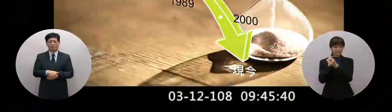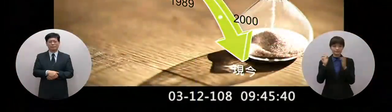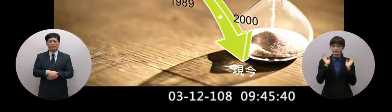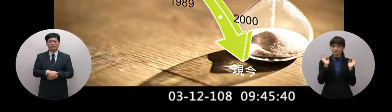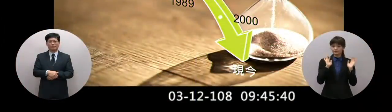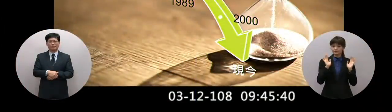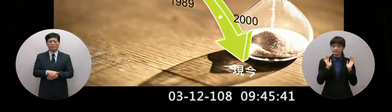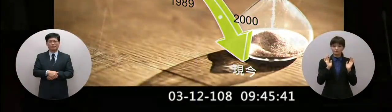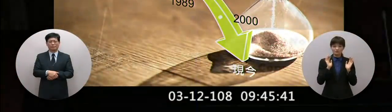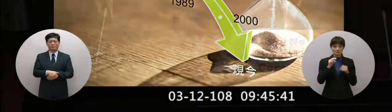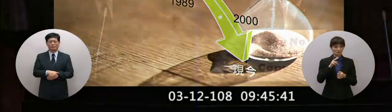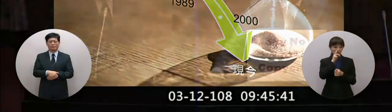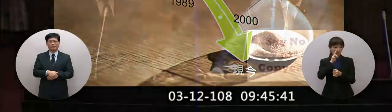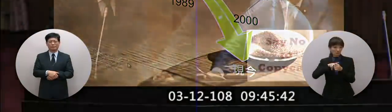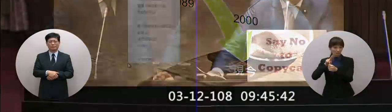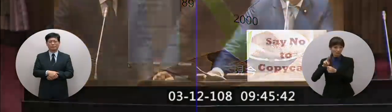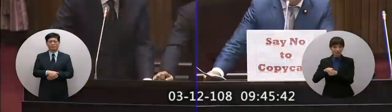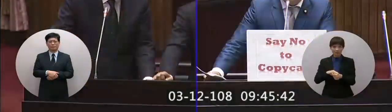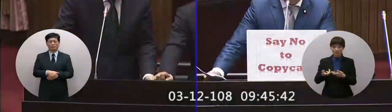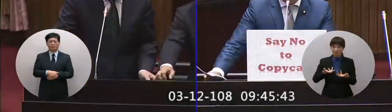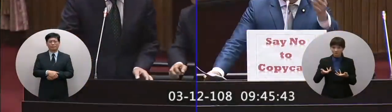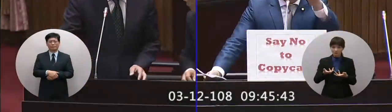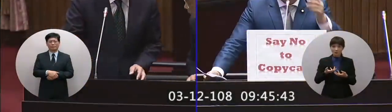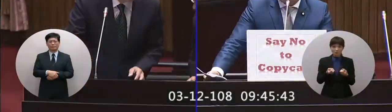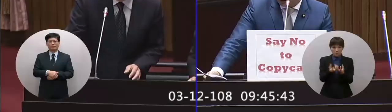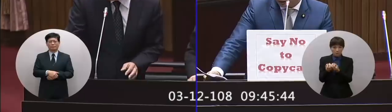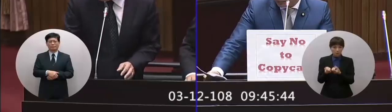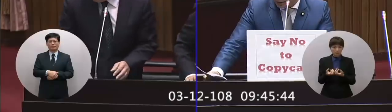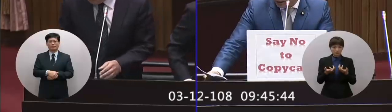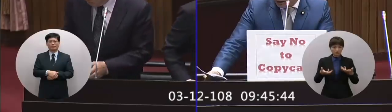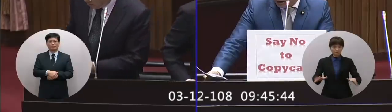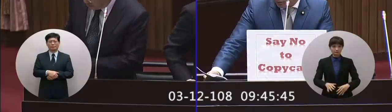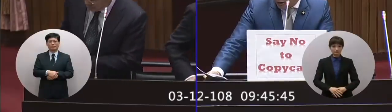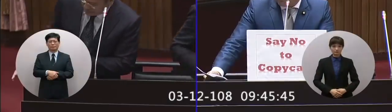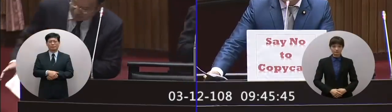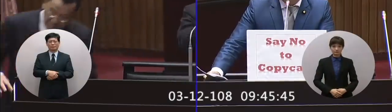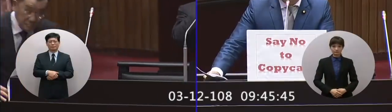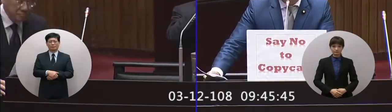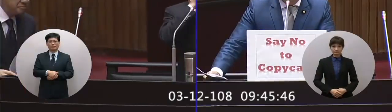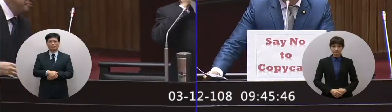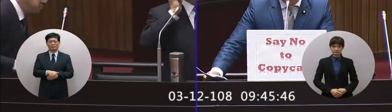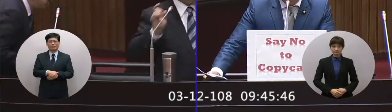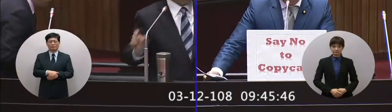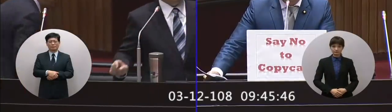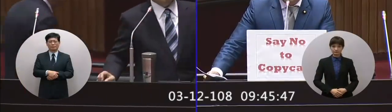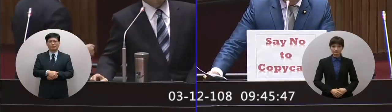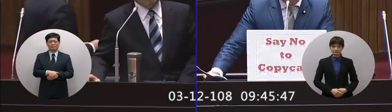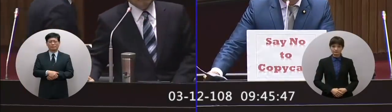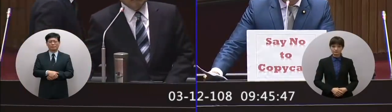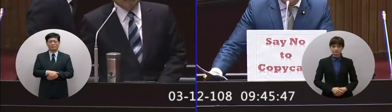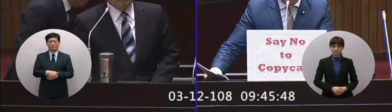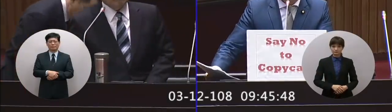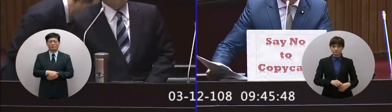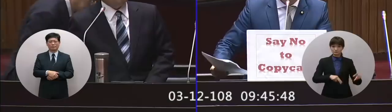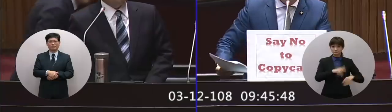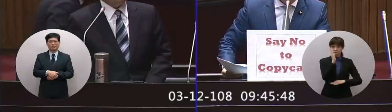少频传哈，儿虐的事件频传，两位请回哈。院版的修正案